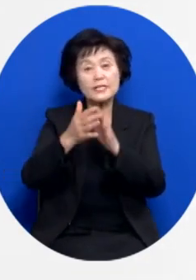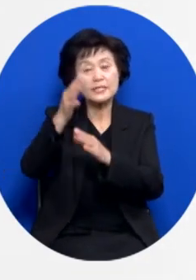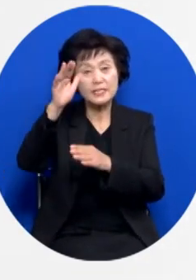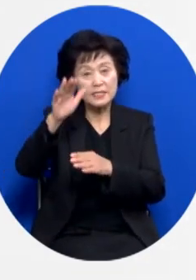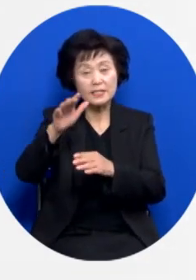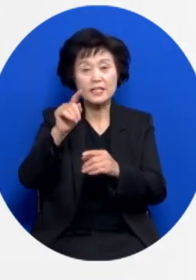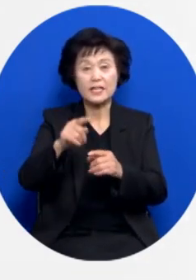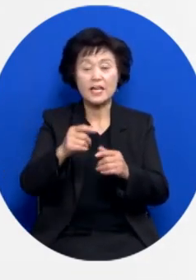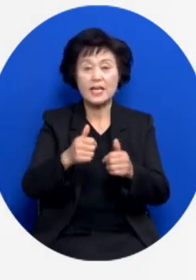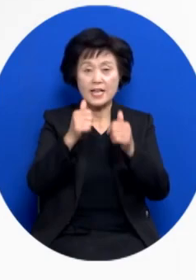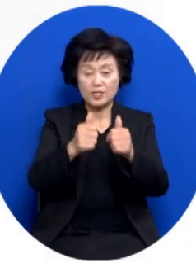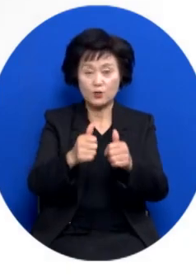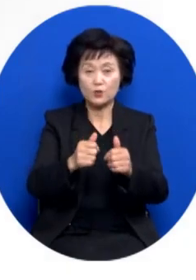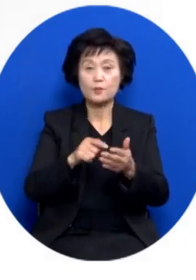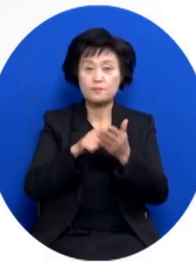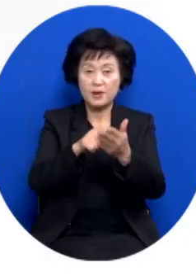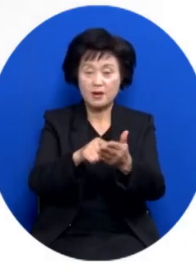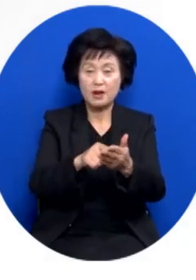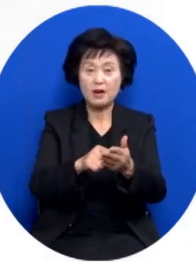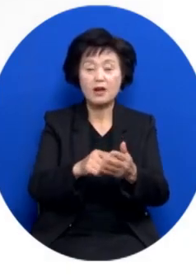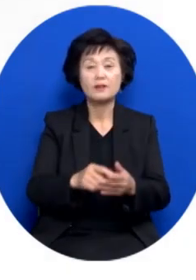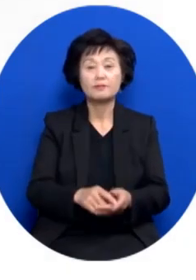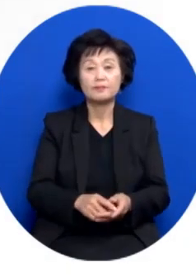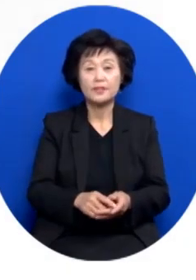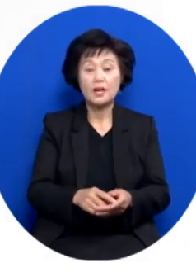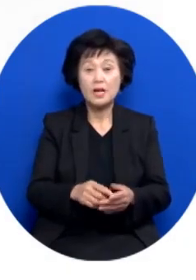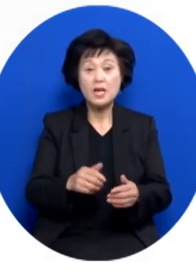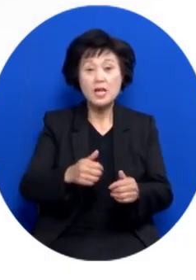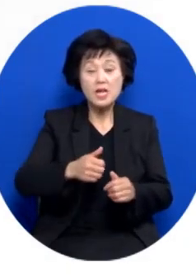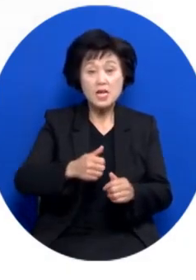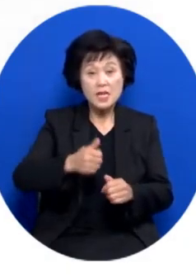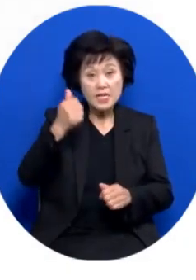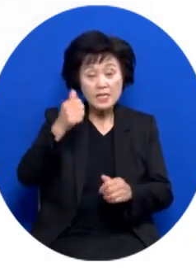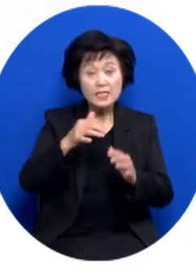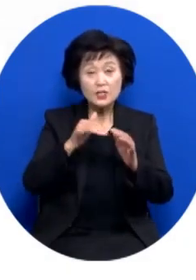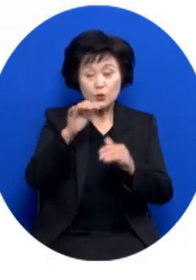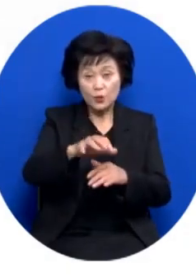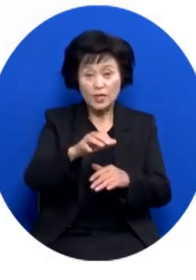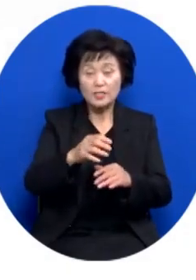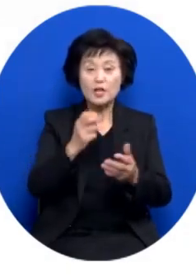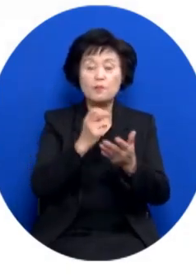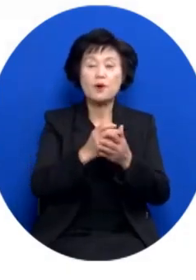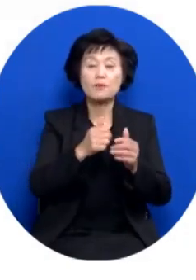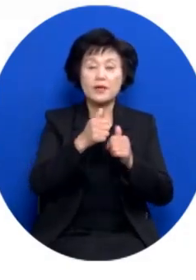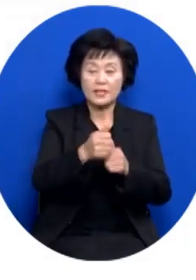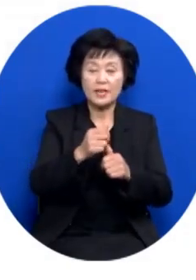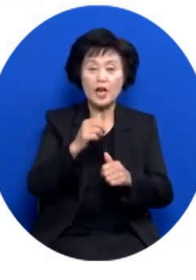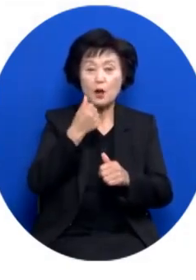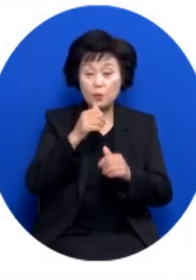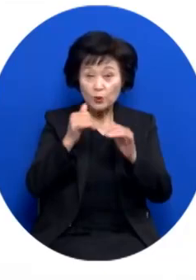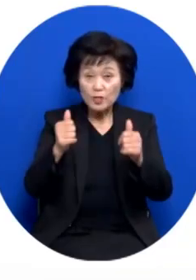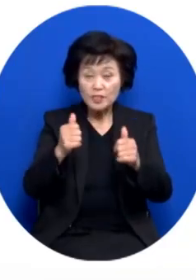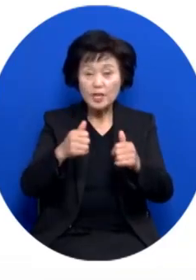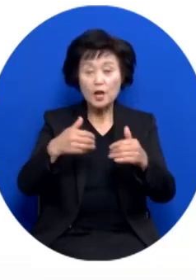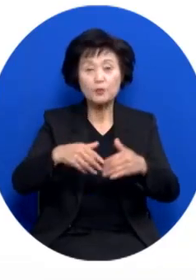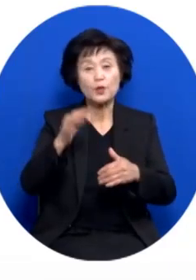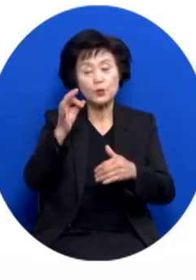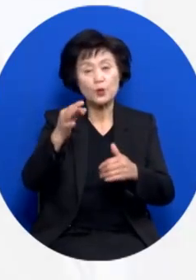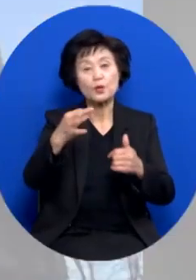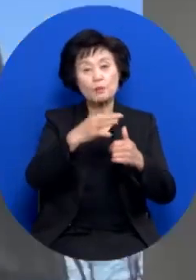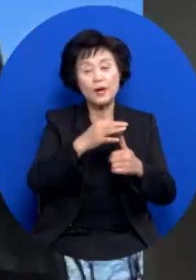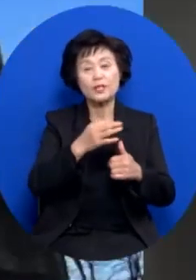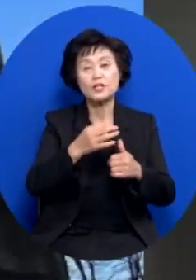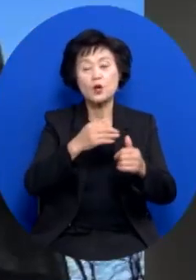소송을 제기했습니다 보스턴 시청은 승소한 당사자로서 법령에 따라 변호사 비용을 받을 권리가 있다며